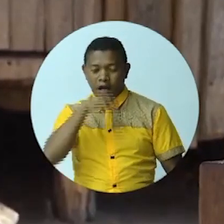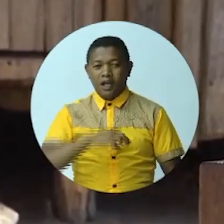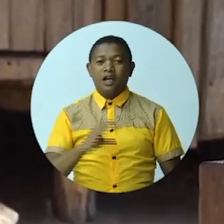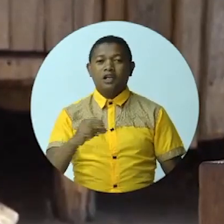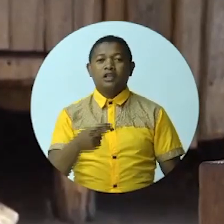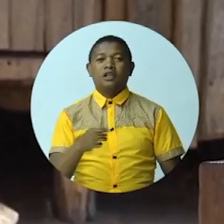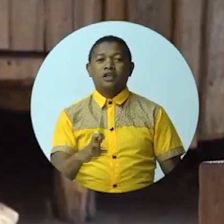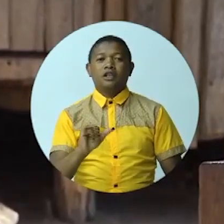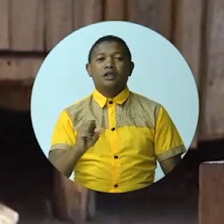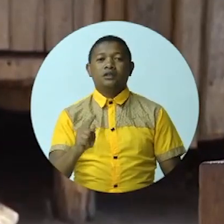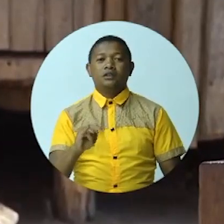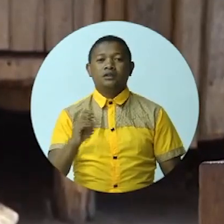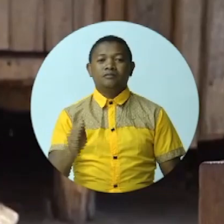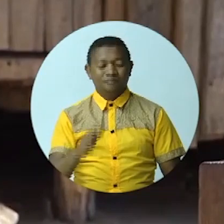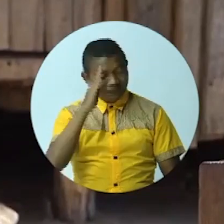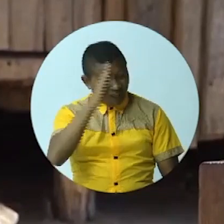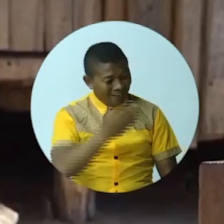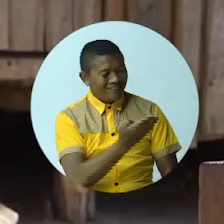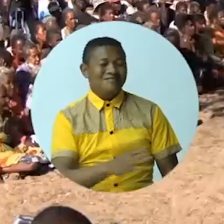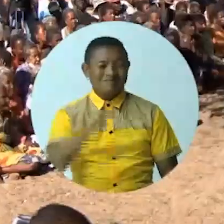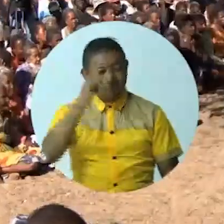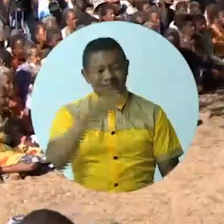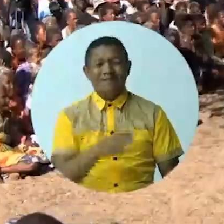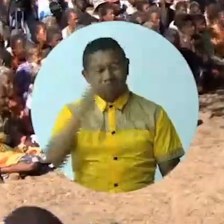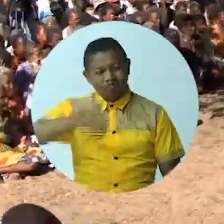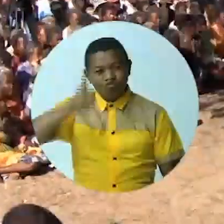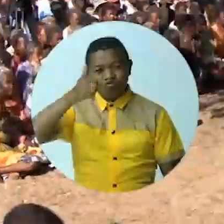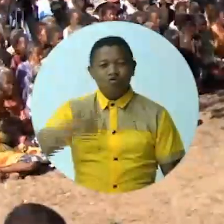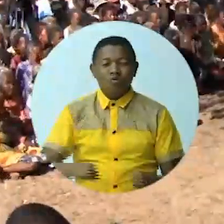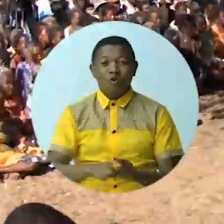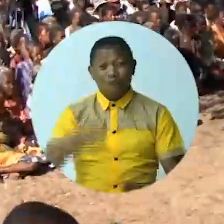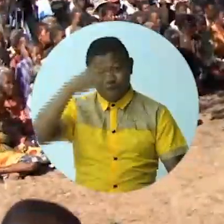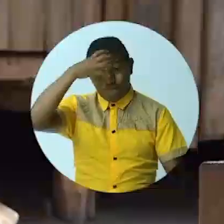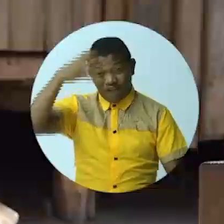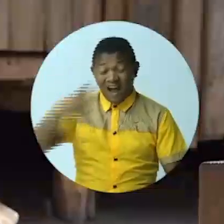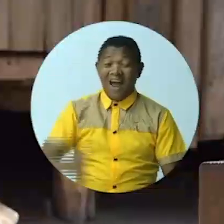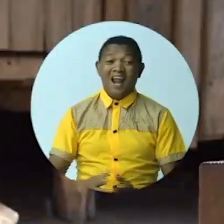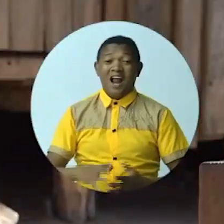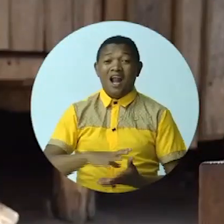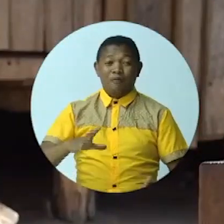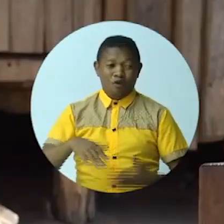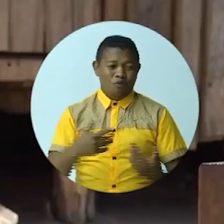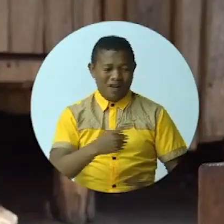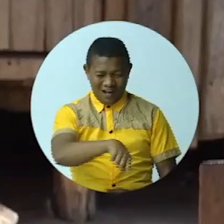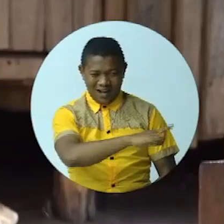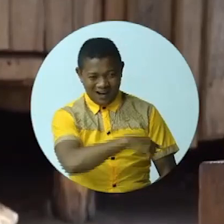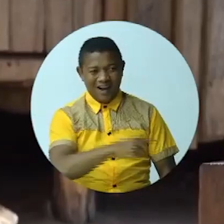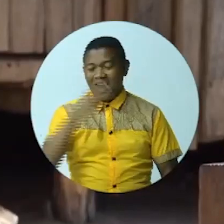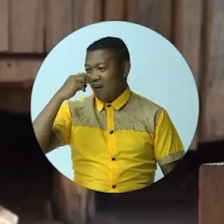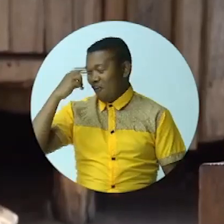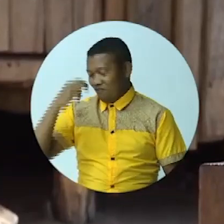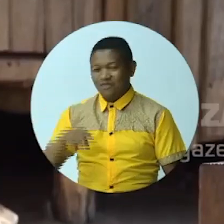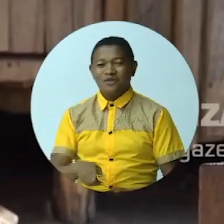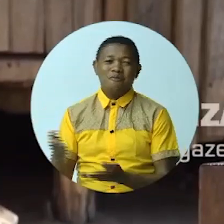miarabanao miora dia miarabanao andriamatao filoha voninahitra lehibe ho anay aty Fort Dauphin ny fandraisana anao atya indrindrandrindra